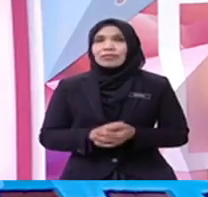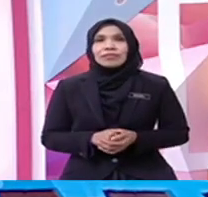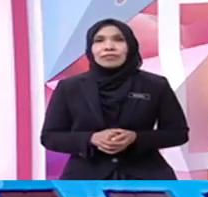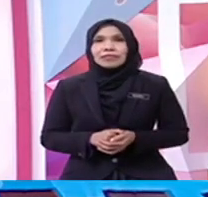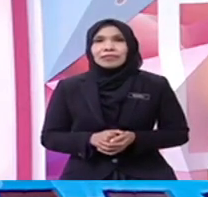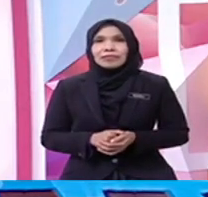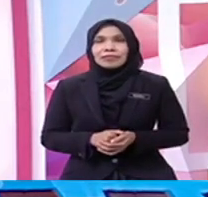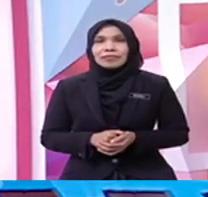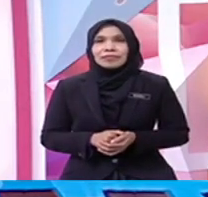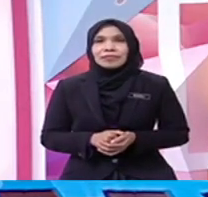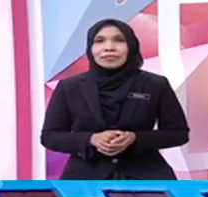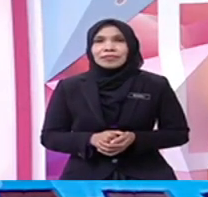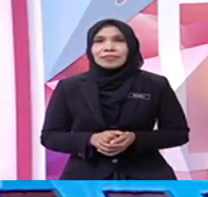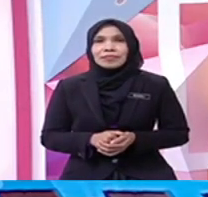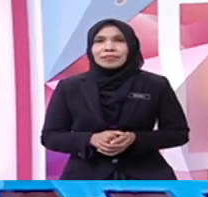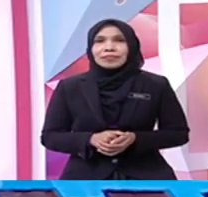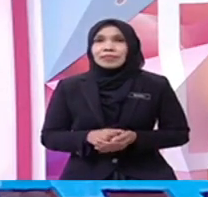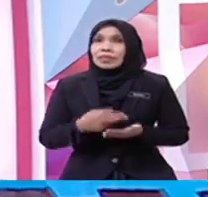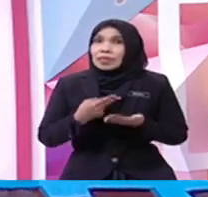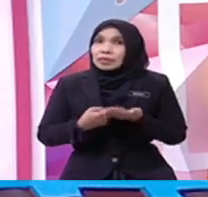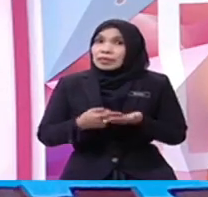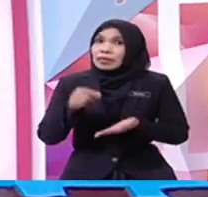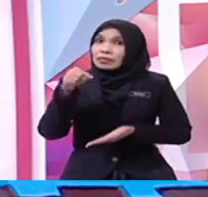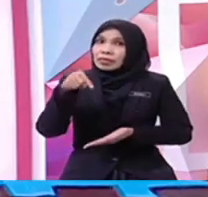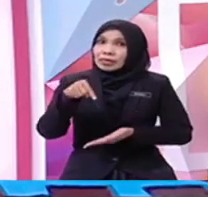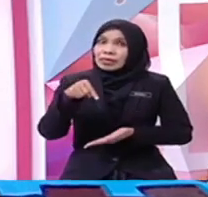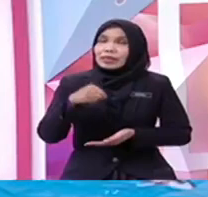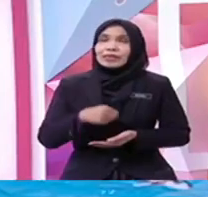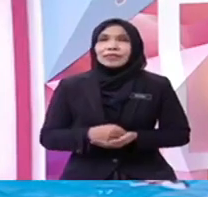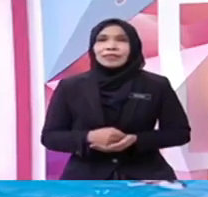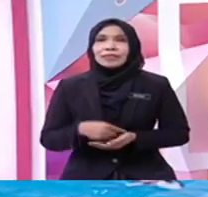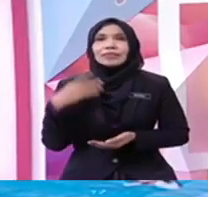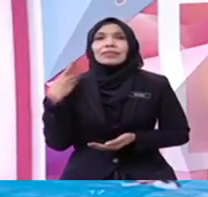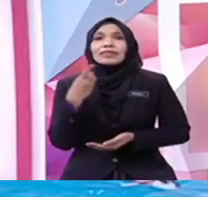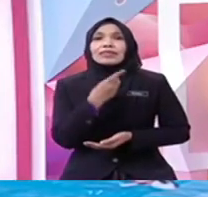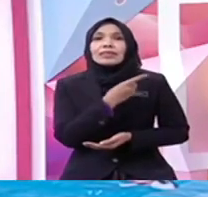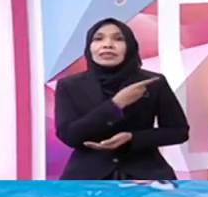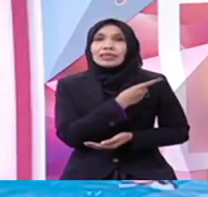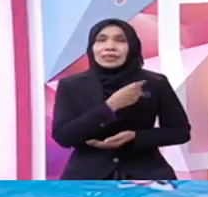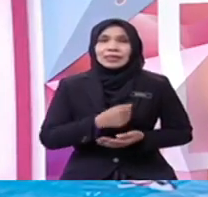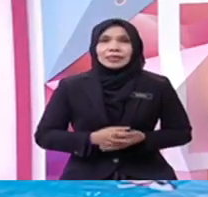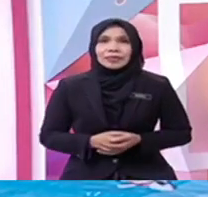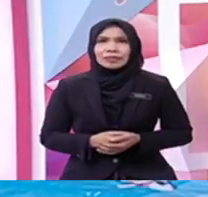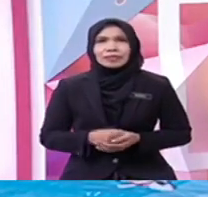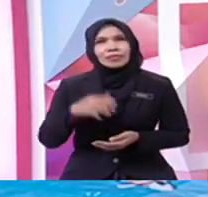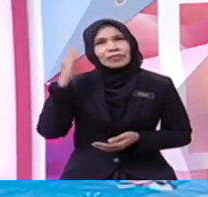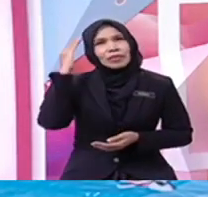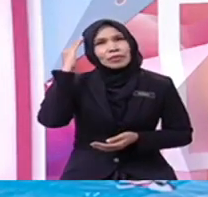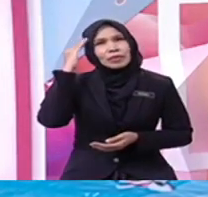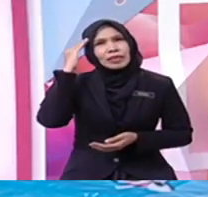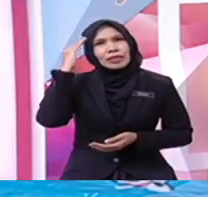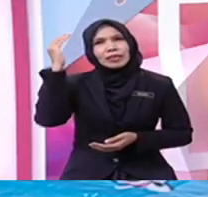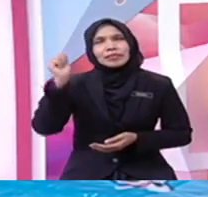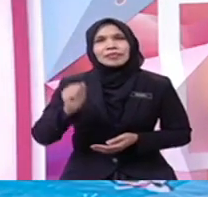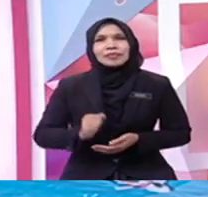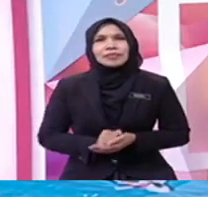He's so the key sampai sini Hai mengapa gayanya kita enggak genep Vicky secara kritis